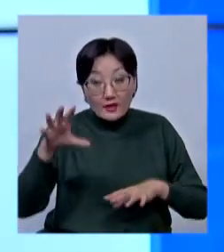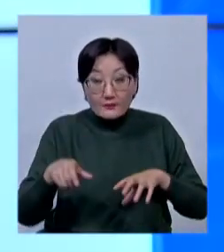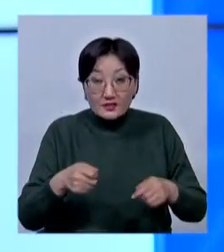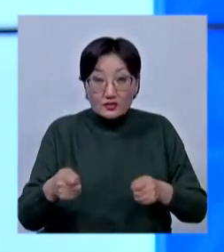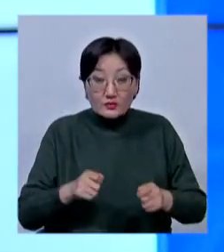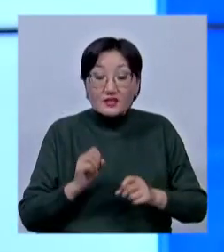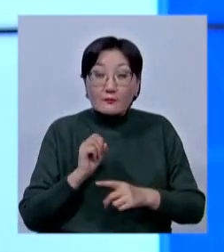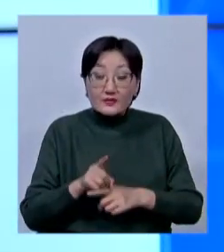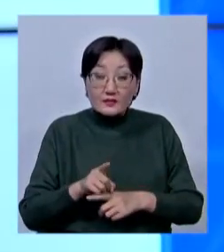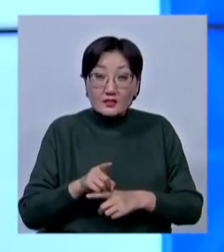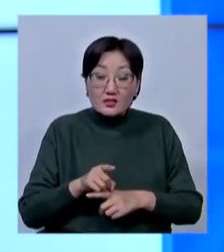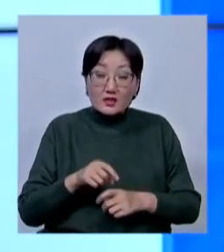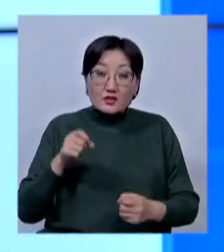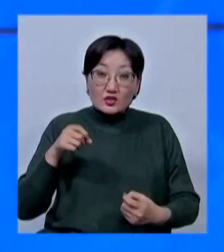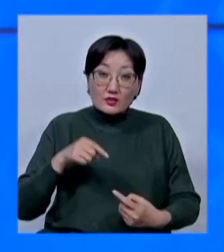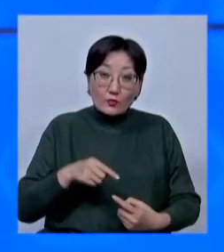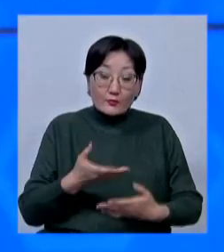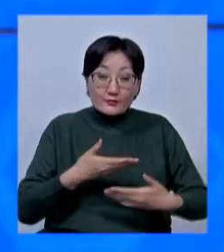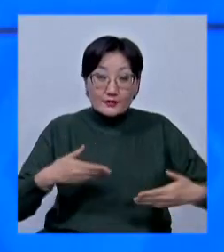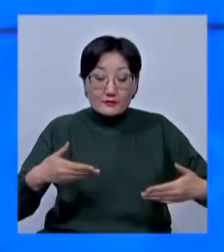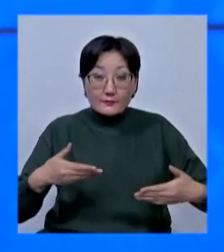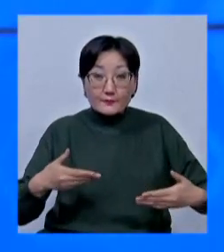басшысының тапсырмасы бойынша біз